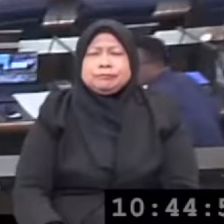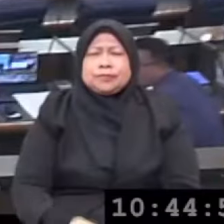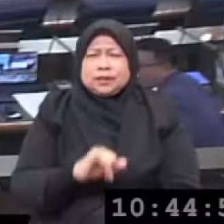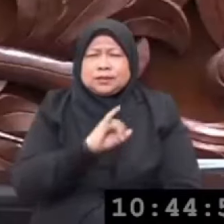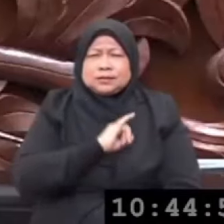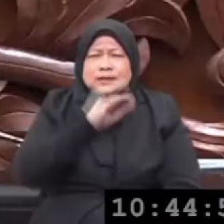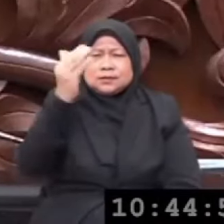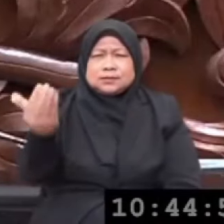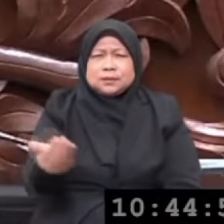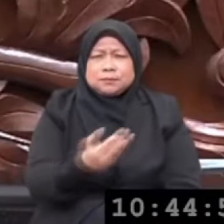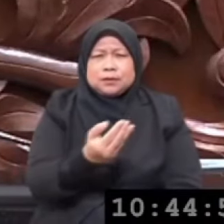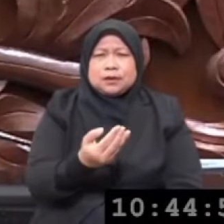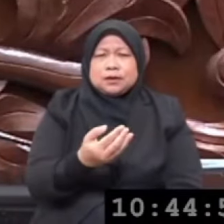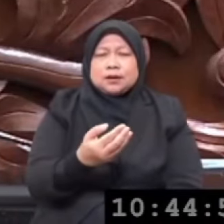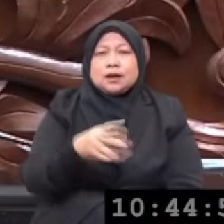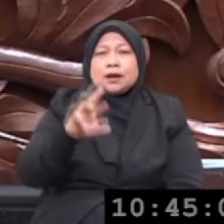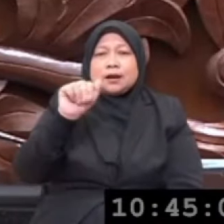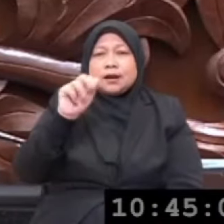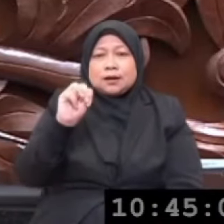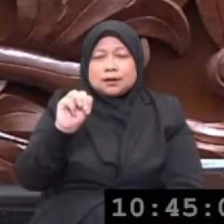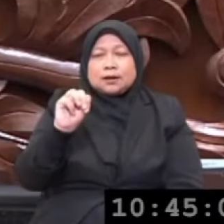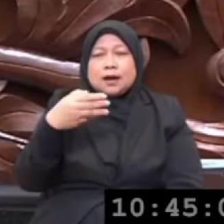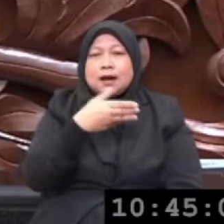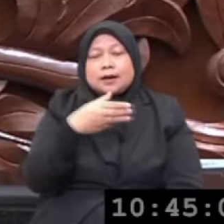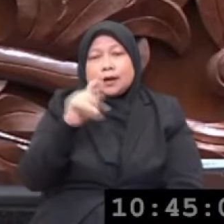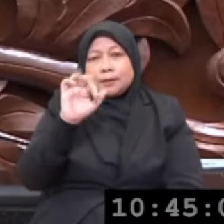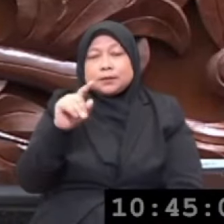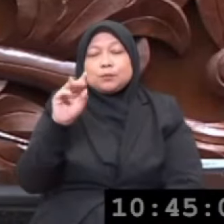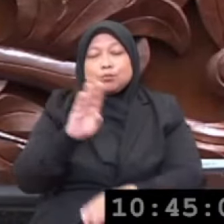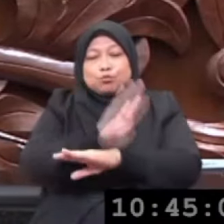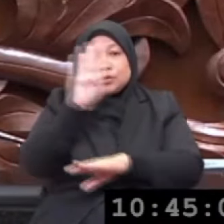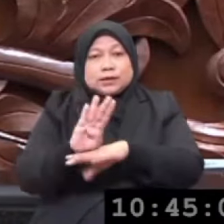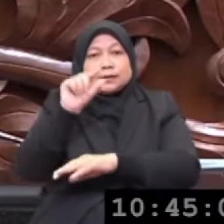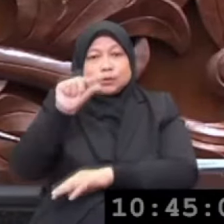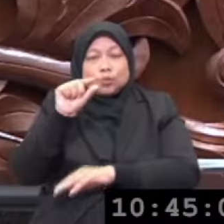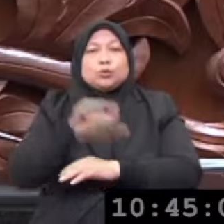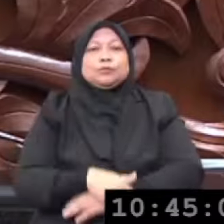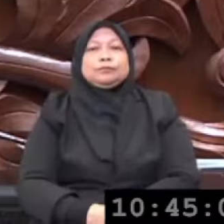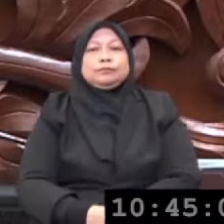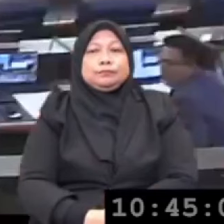Salam tambahan kedua. Tuan Ram Kapal Singh, anak lelaki Kapal Singh, Bukit Kelugo.